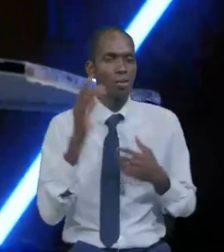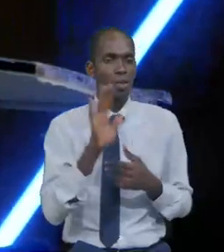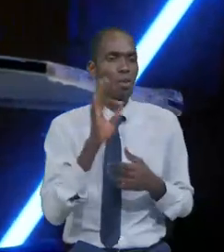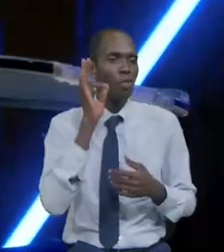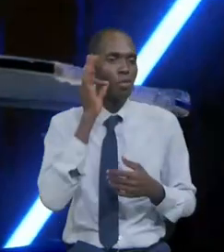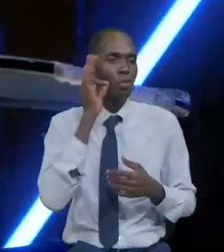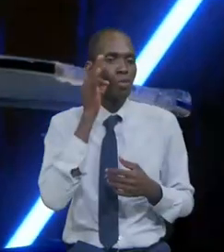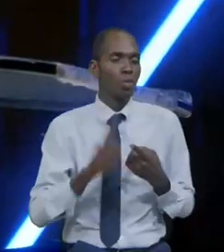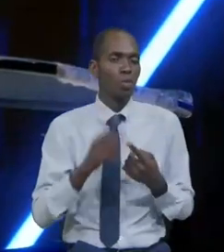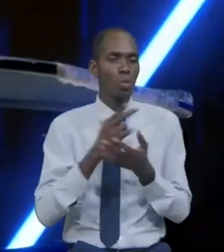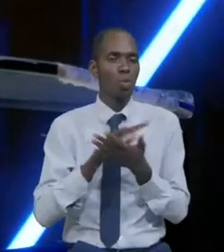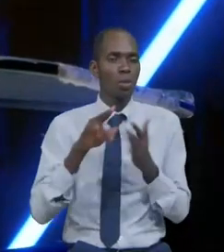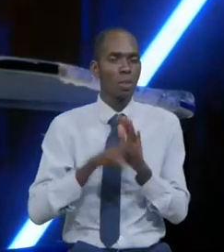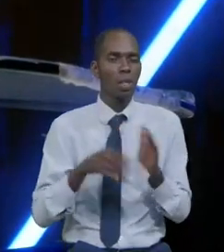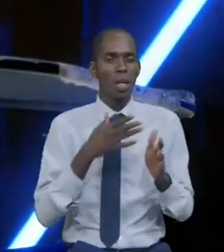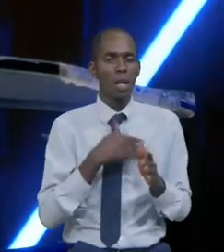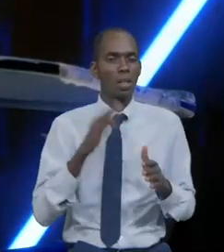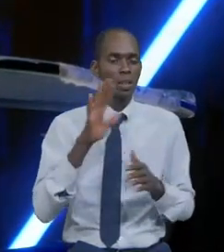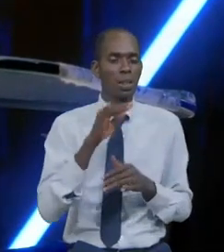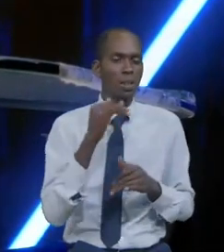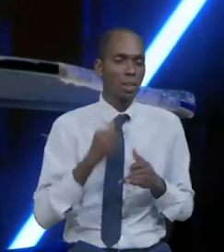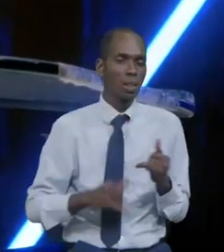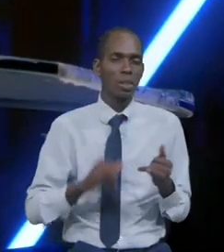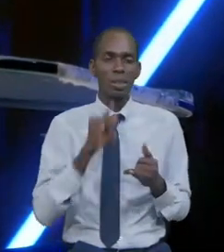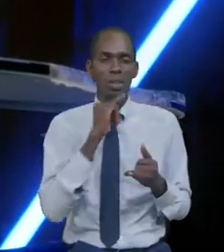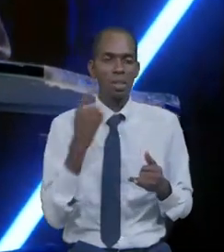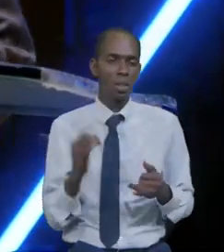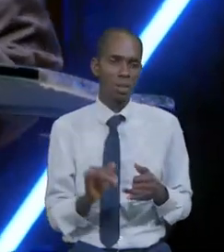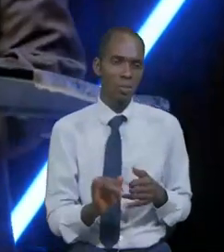et pour fin la vie éternelle.